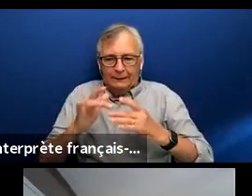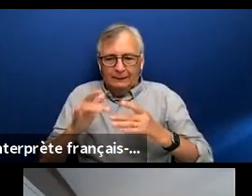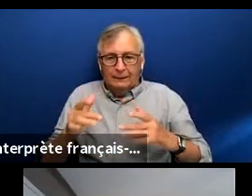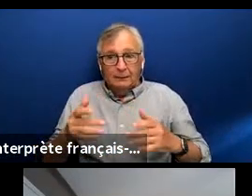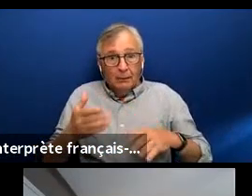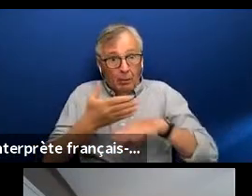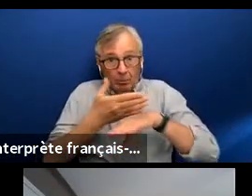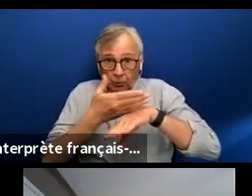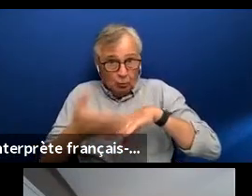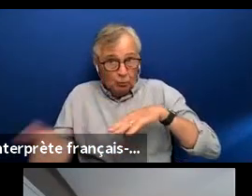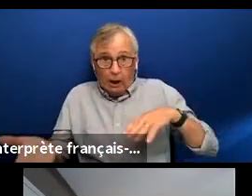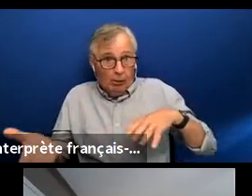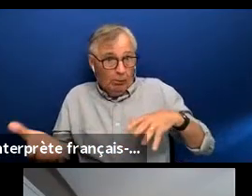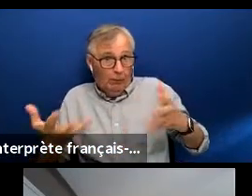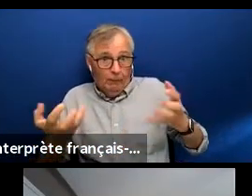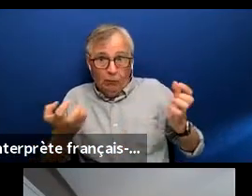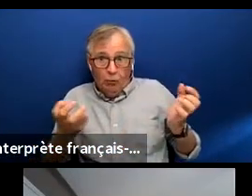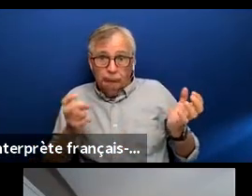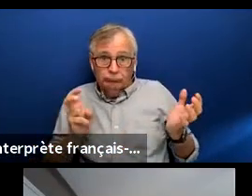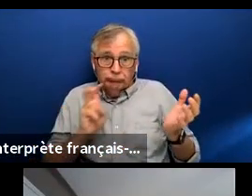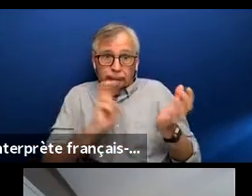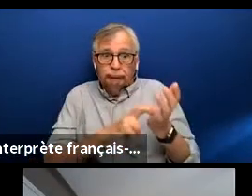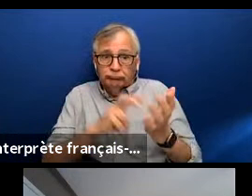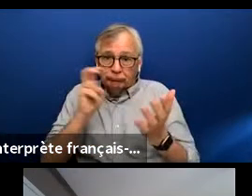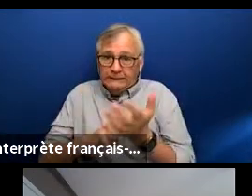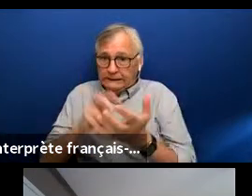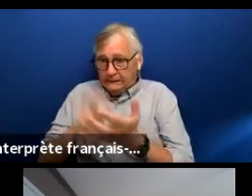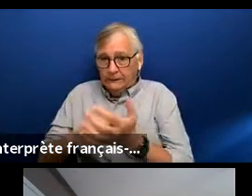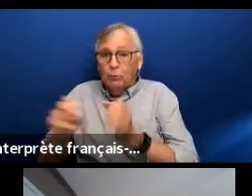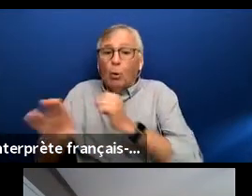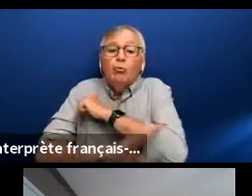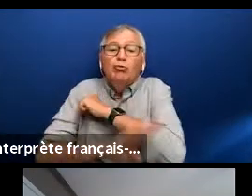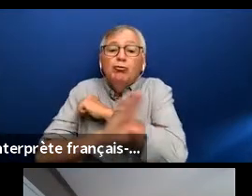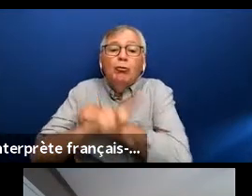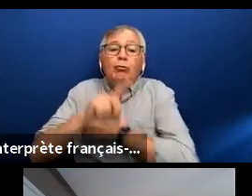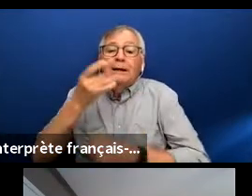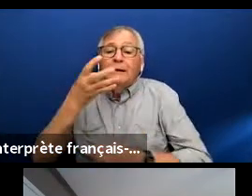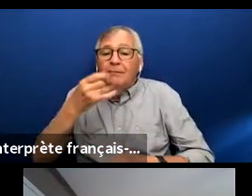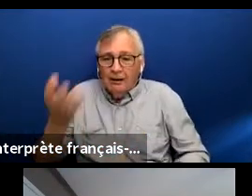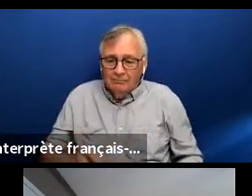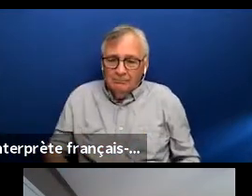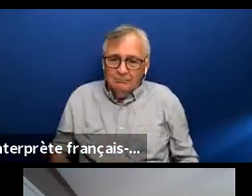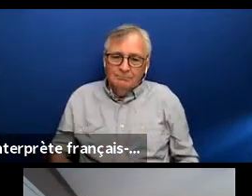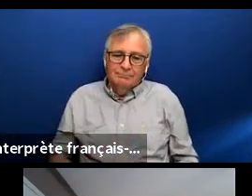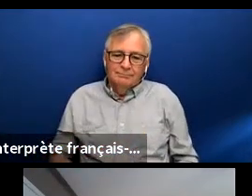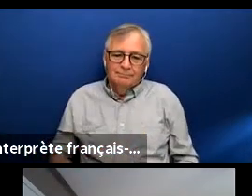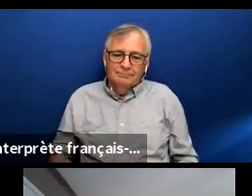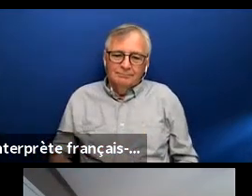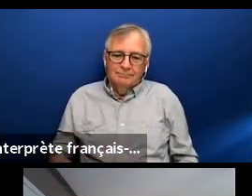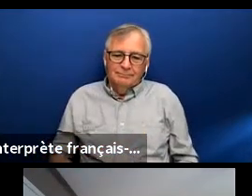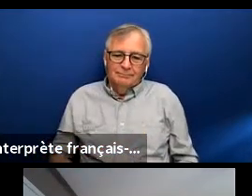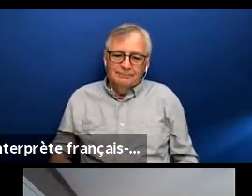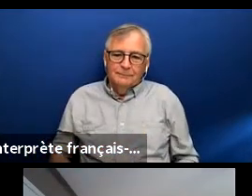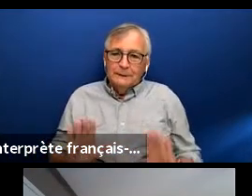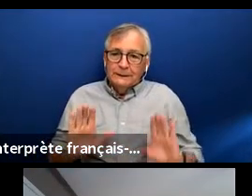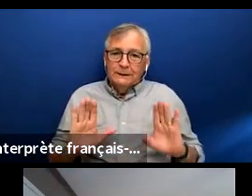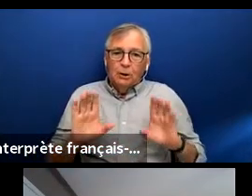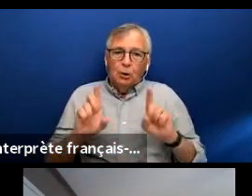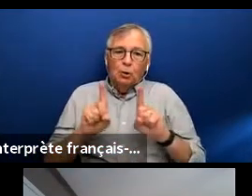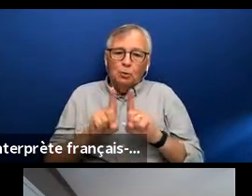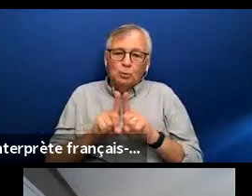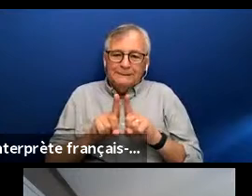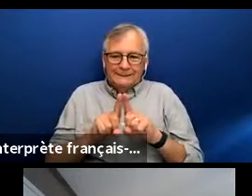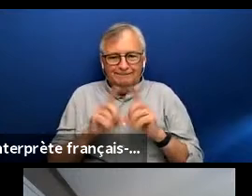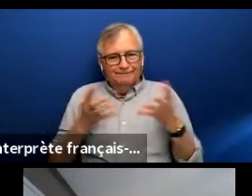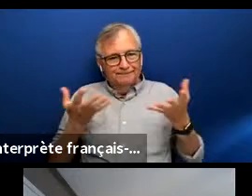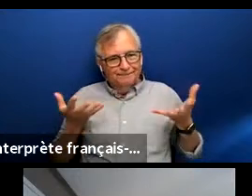trop tard pour s'inscrire aux prochaines formations ateliers. Et puis,